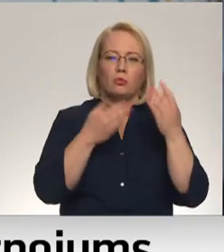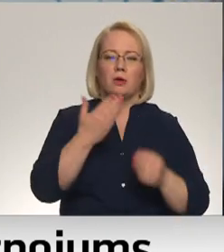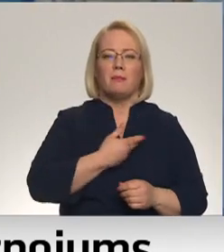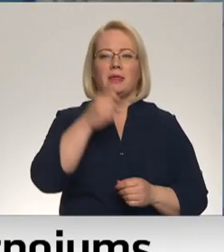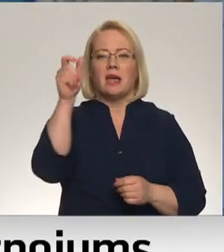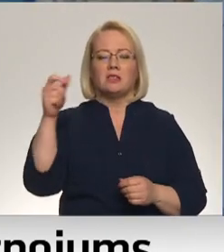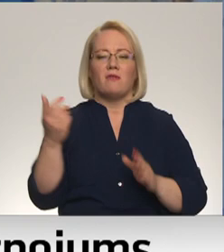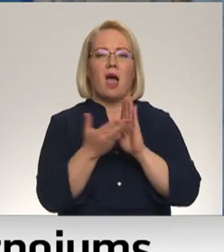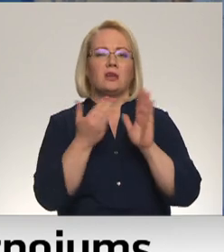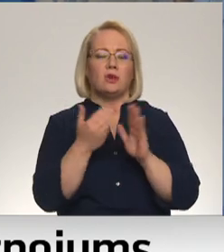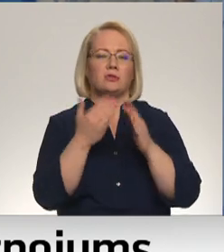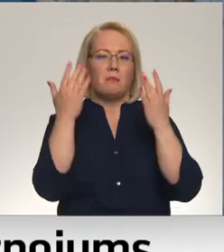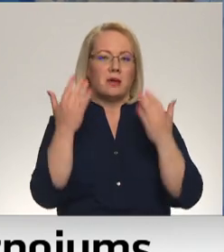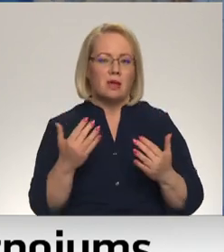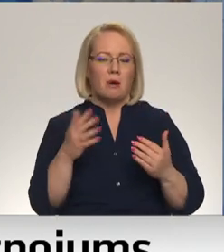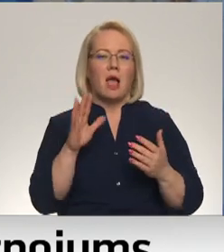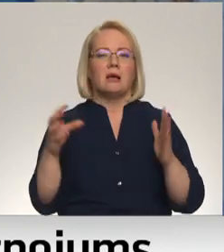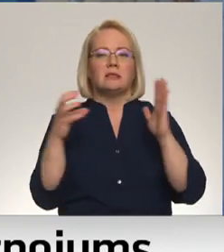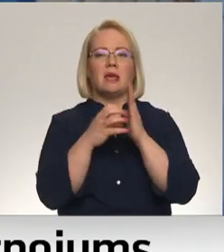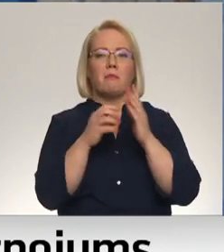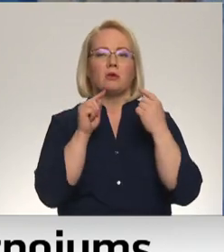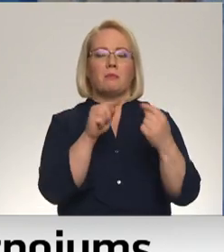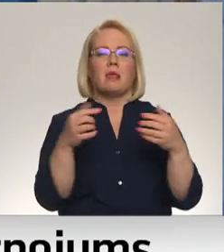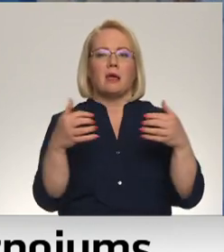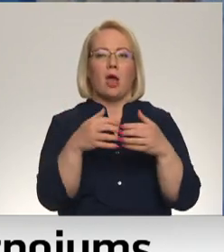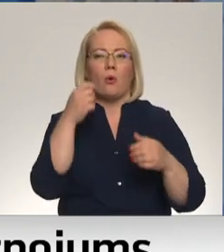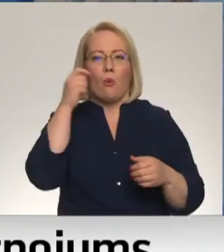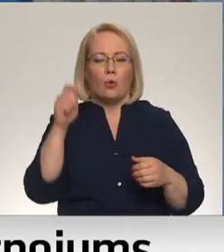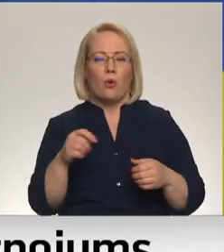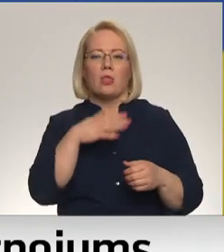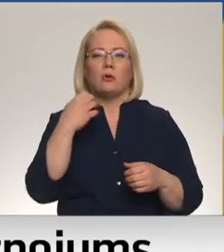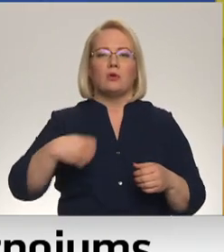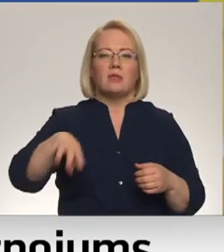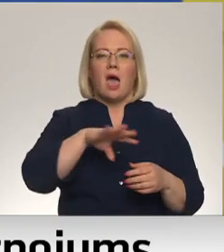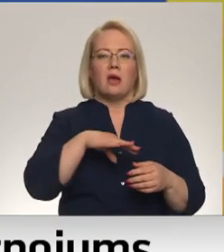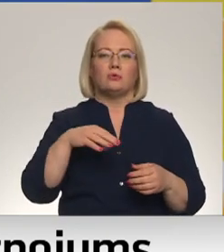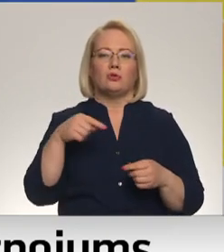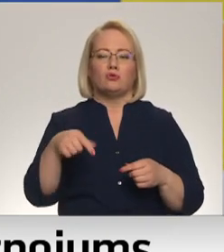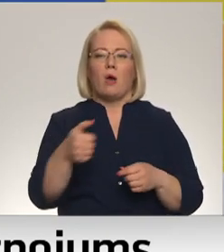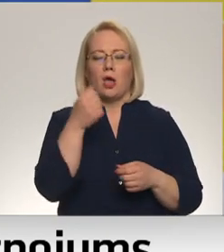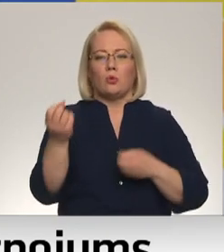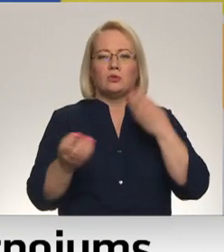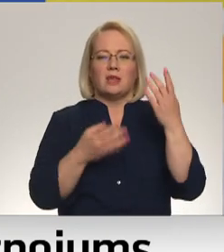atsaucoties akcijai kā simbols pret karu Ukrainā, tā šovasar uzziedēs arī daudzos dārzos. Sandra Zariņa, Elvis Cāzars, Vidzemes televīzija.